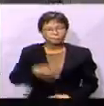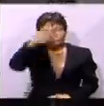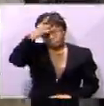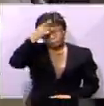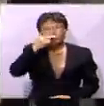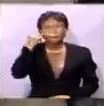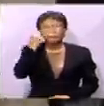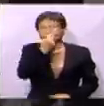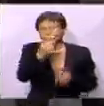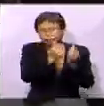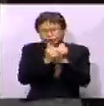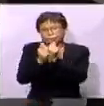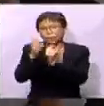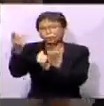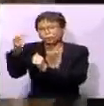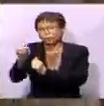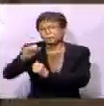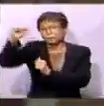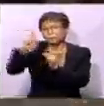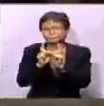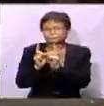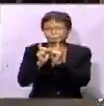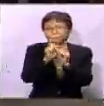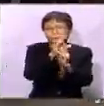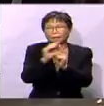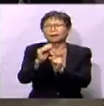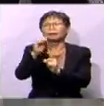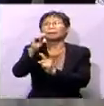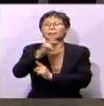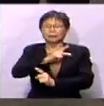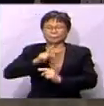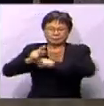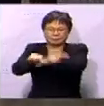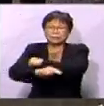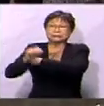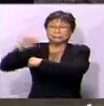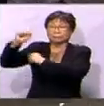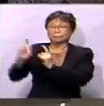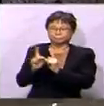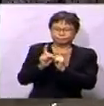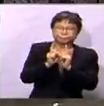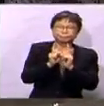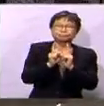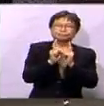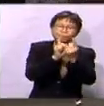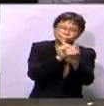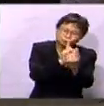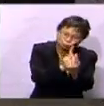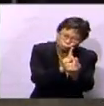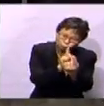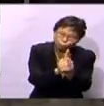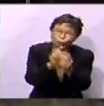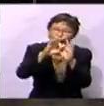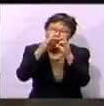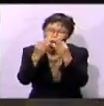Dato' Sri Najib yang diiringi Ketua Menteri Sabah Tan Sri Mus Salman serta Barisan Kabinet Negeri turut meluangkan masa bertemu ahli keluarga